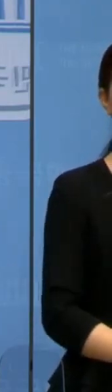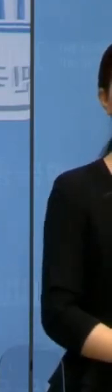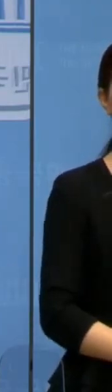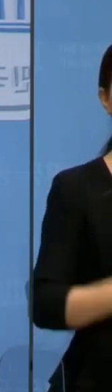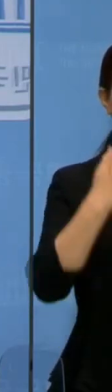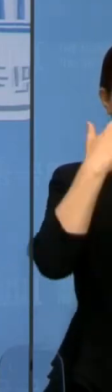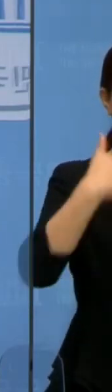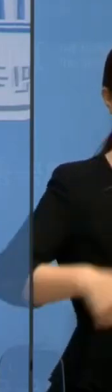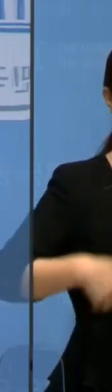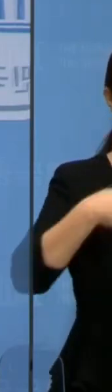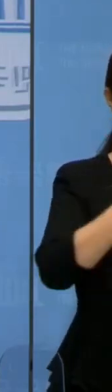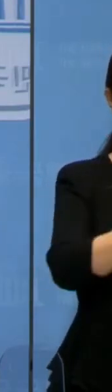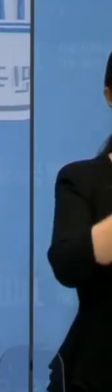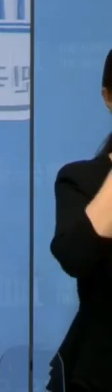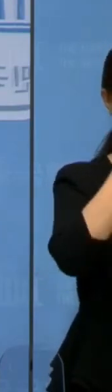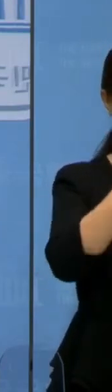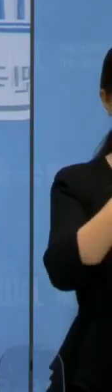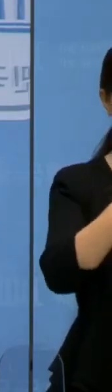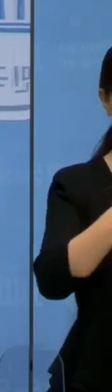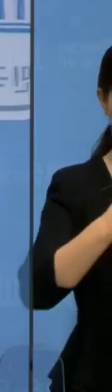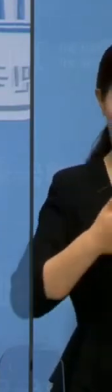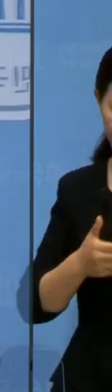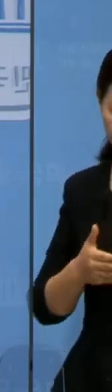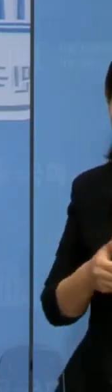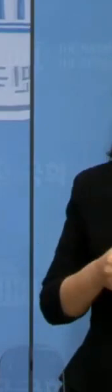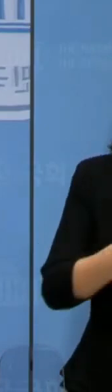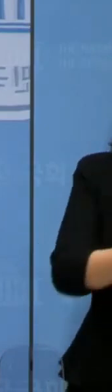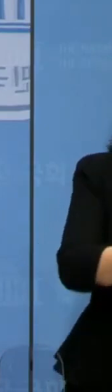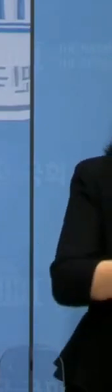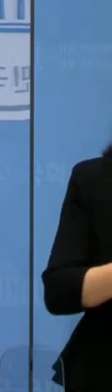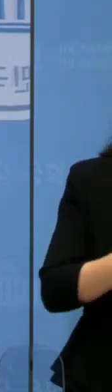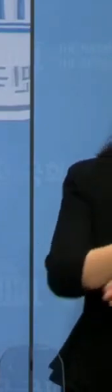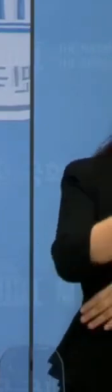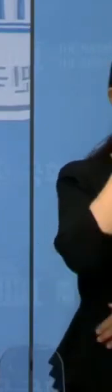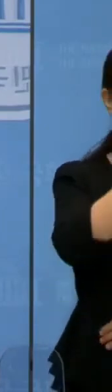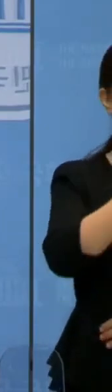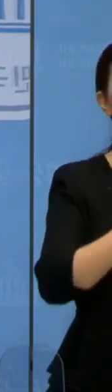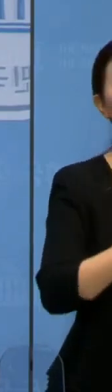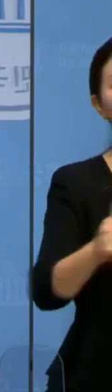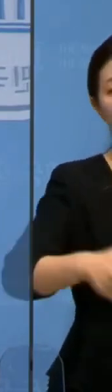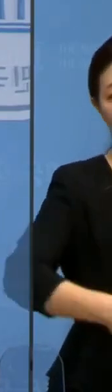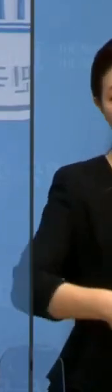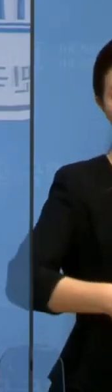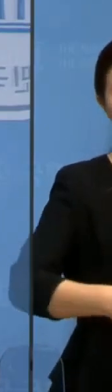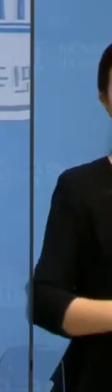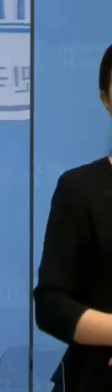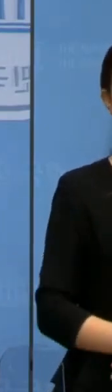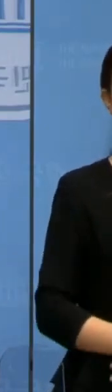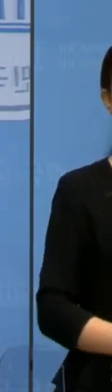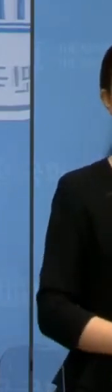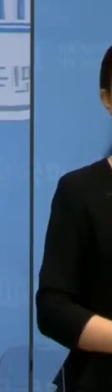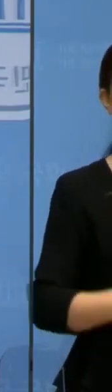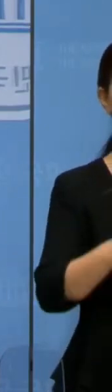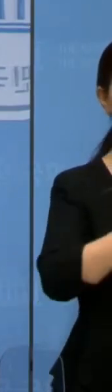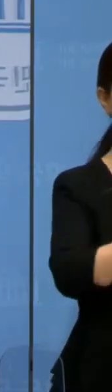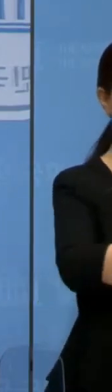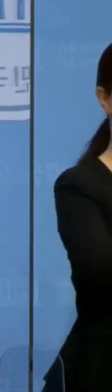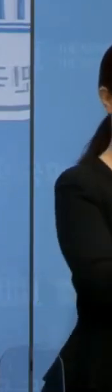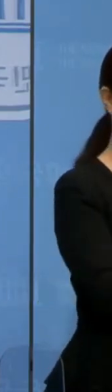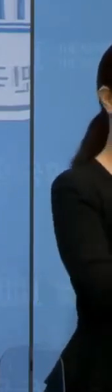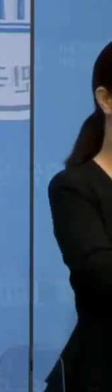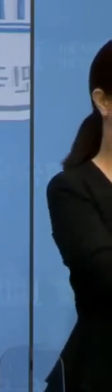결단하고 과감하게 돌파하는 당대표가 필요합니다. 당원부터